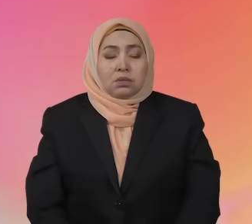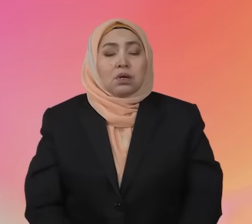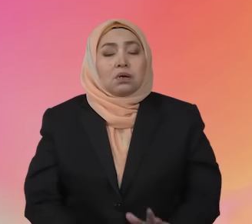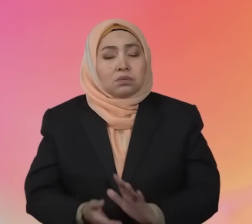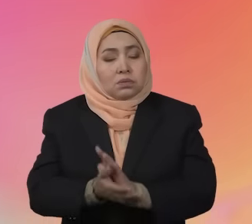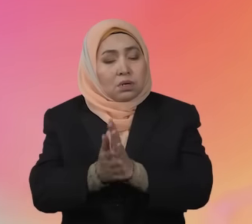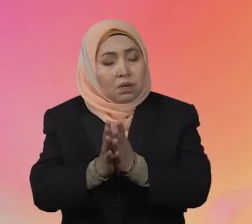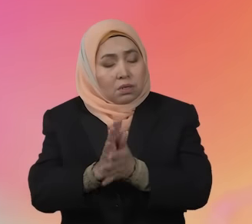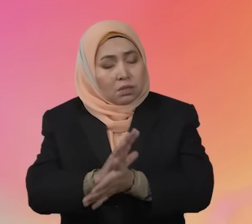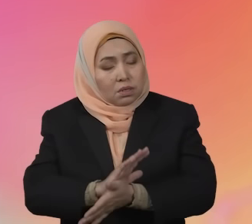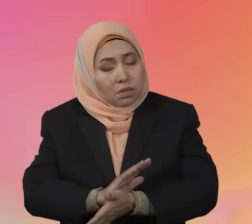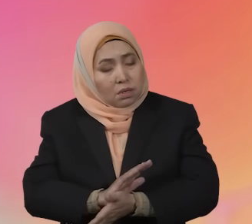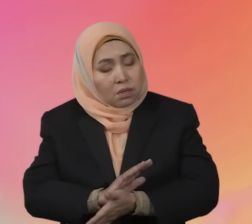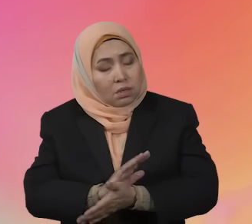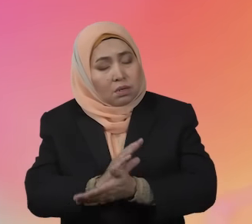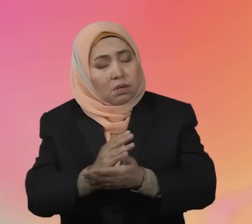فعسى